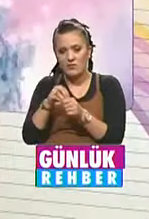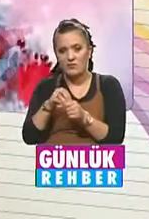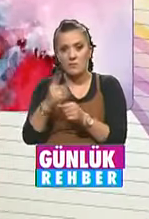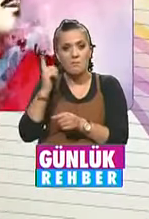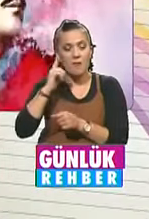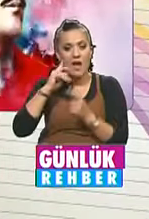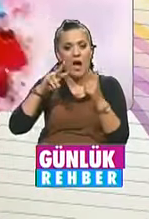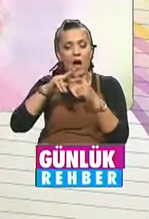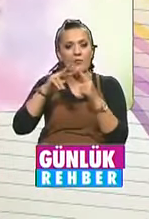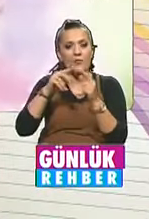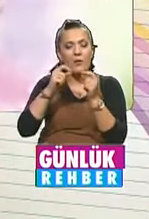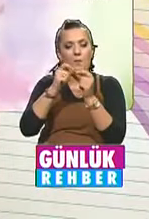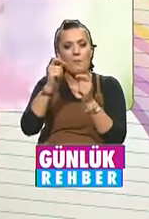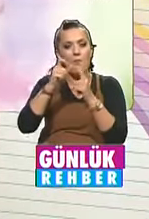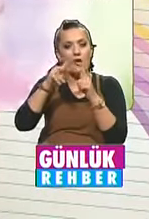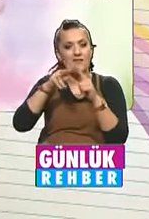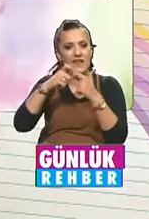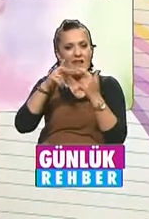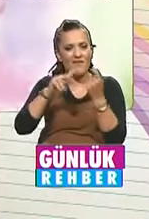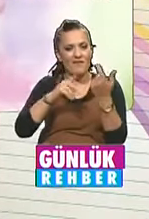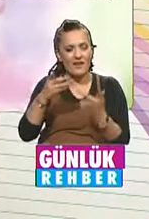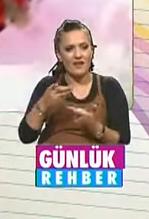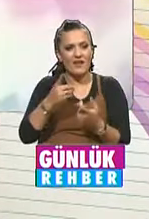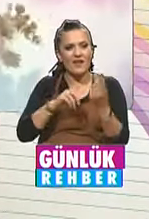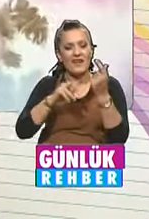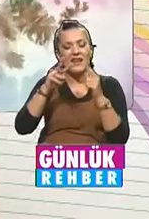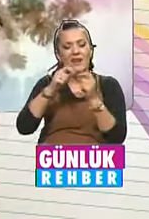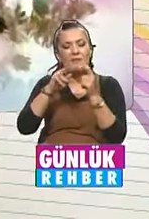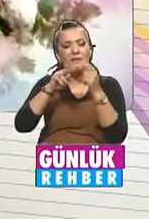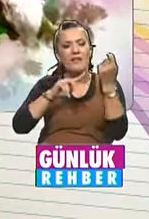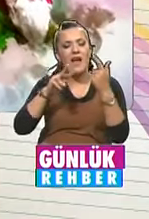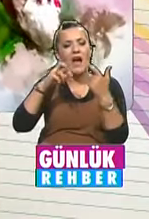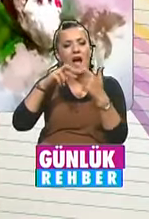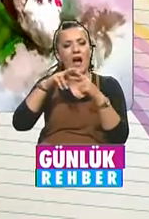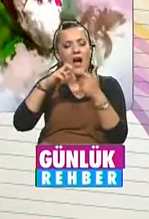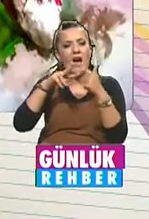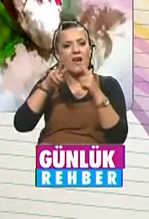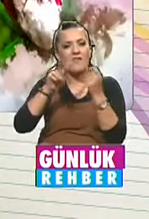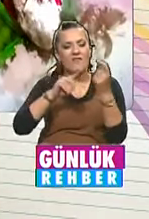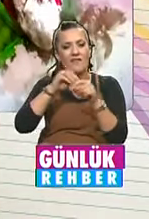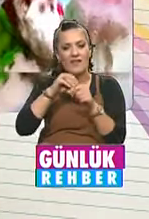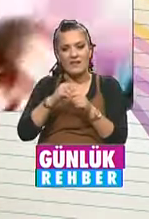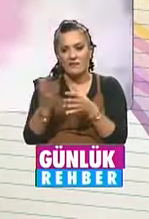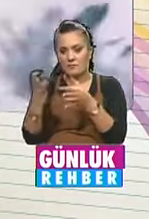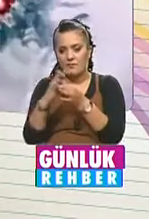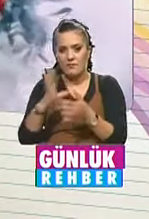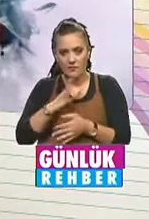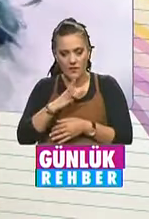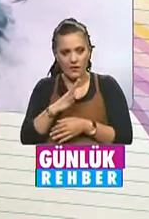meşhur Abdullah Bosnevi, İbn Arabi'nin Fususul Hikem'i teşrih etmiştir.